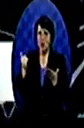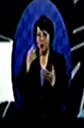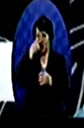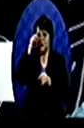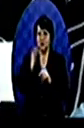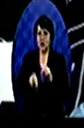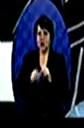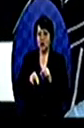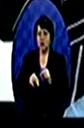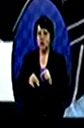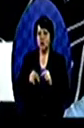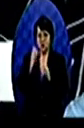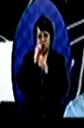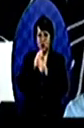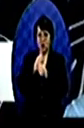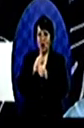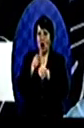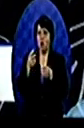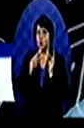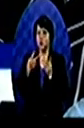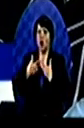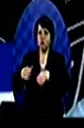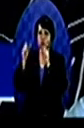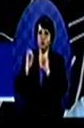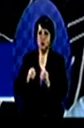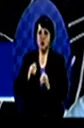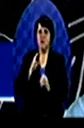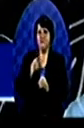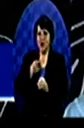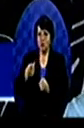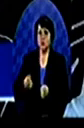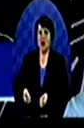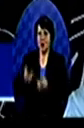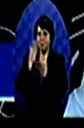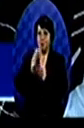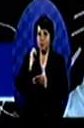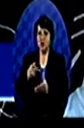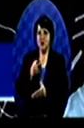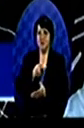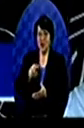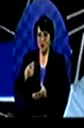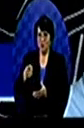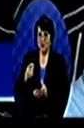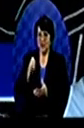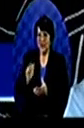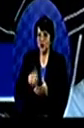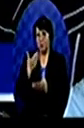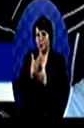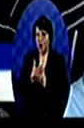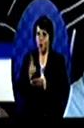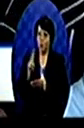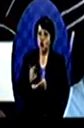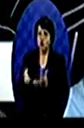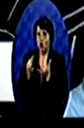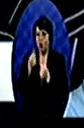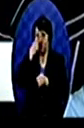байна. Хоёрдугаарт хэрвээ байна гэ та аль нэг вирусын халдвар байх юм бол вирусын идэвхжил тодорхойлох шинжилгээ буюу вирус тоолох